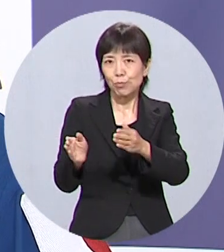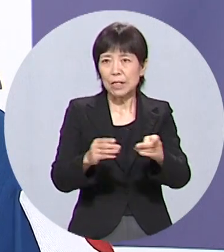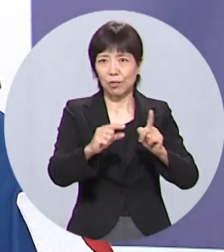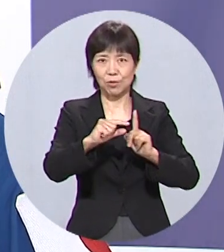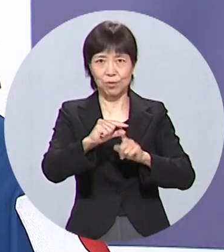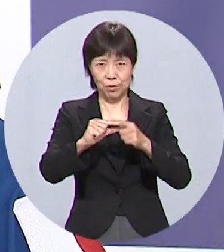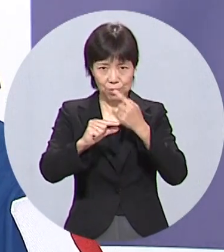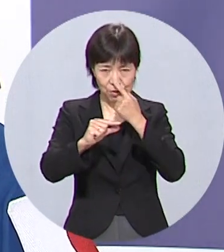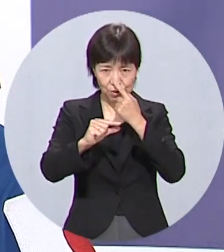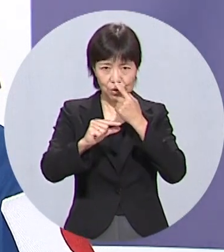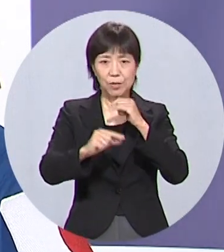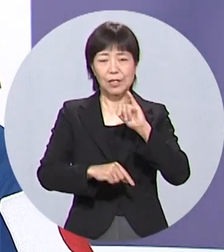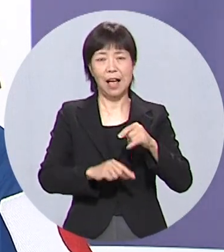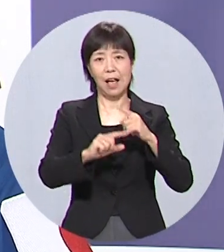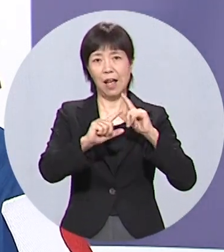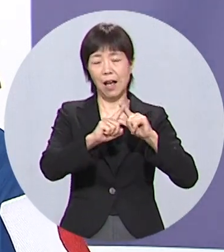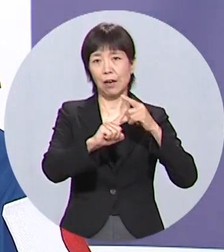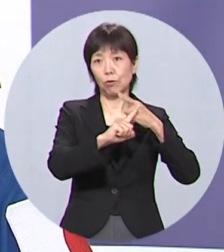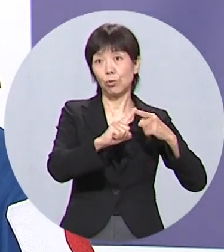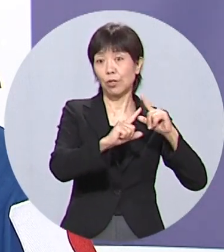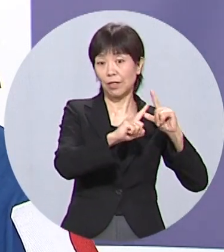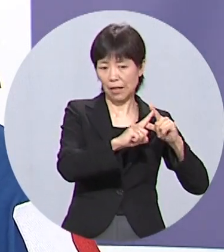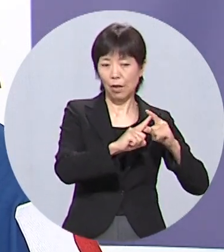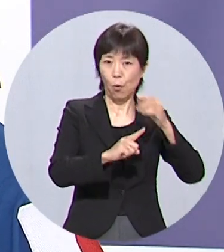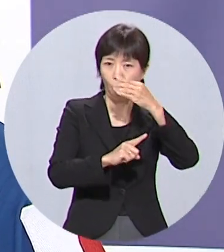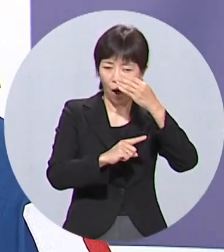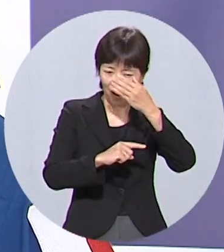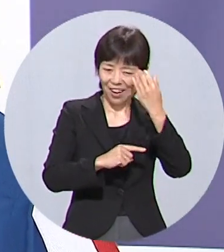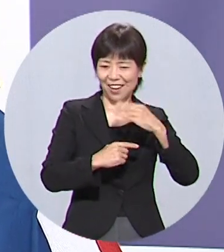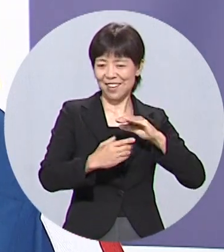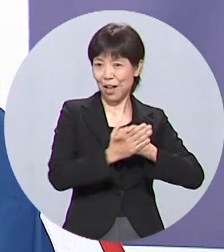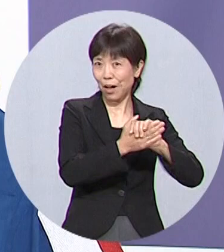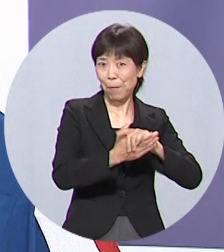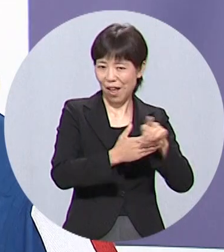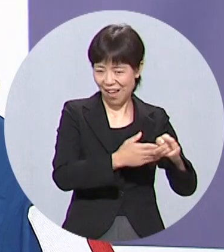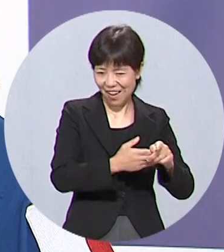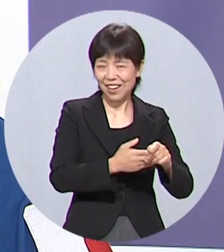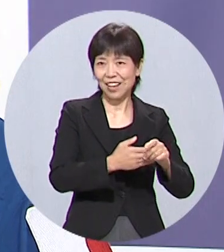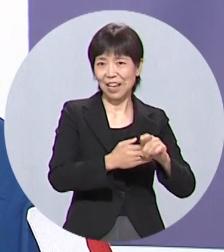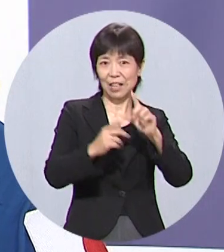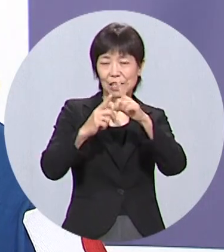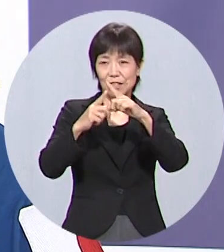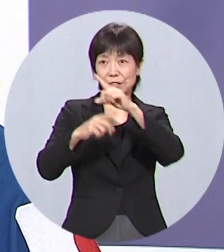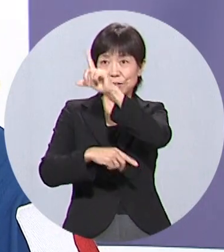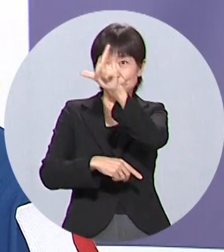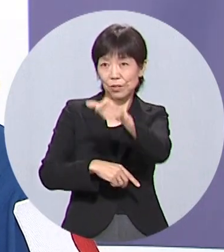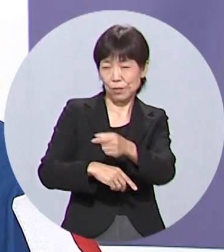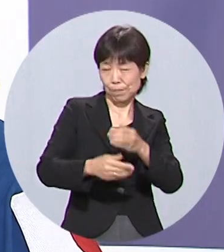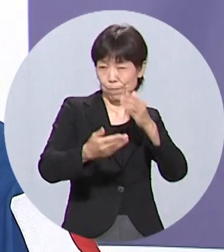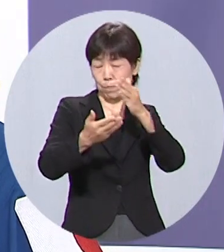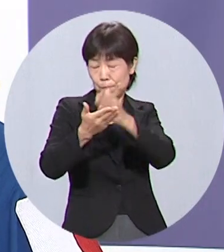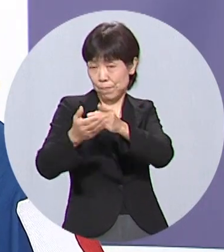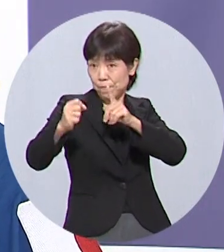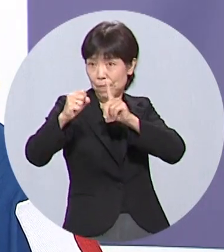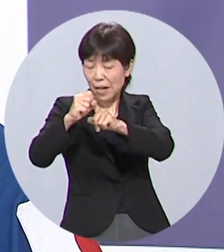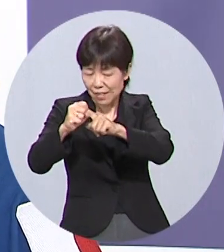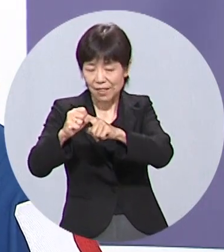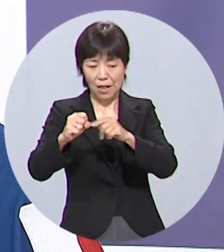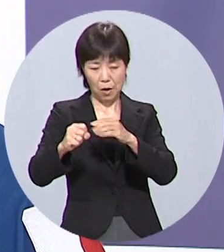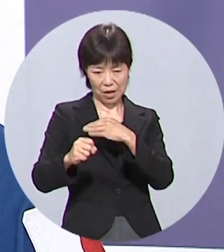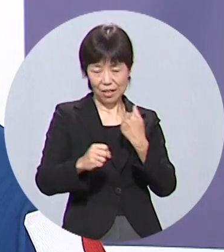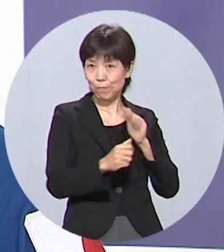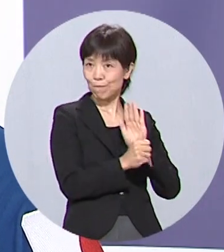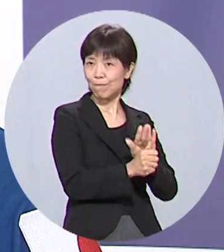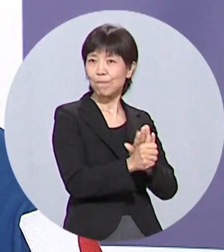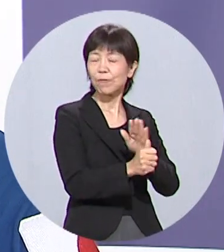ので、JAXA の新しい仲間の宇宙飛行士たちが一日も早くですね、月面に立つ日を夢見て、そのために支援をし